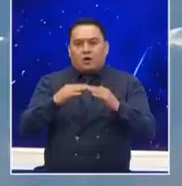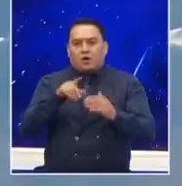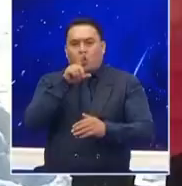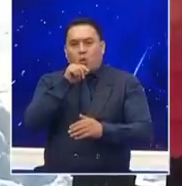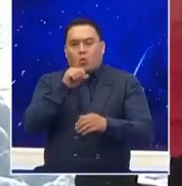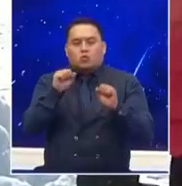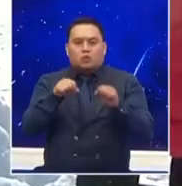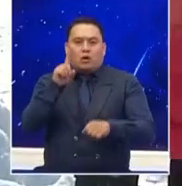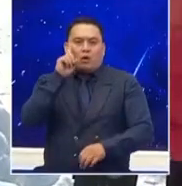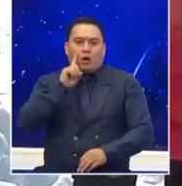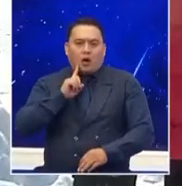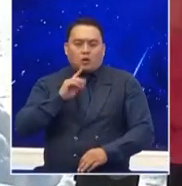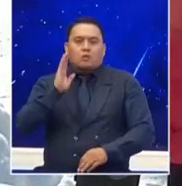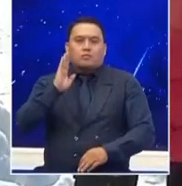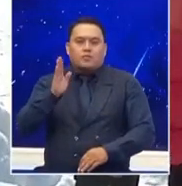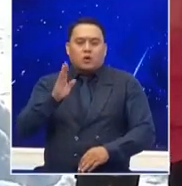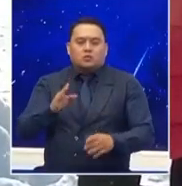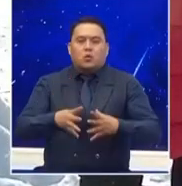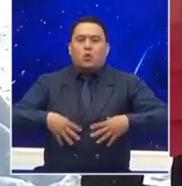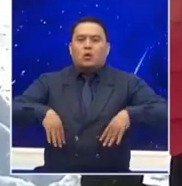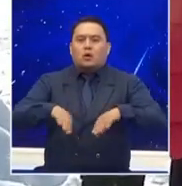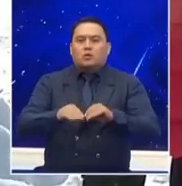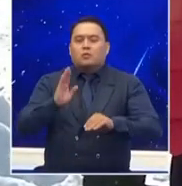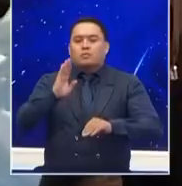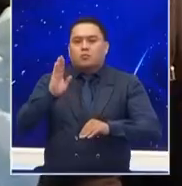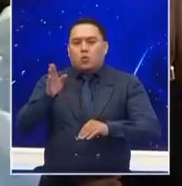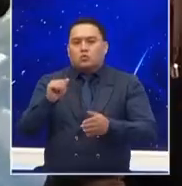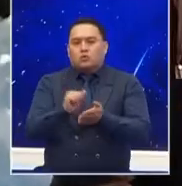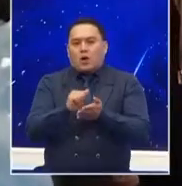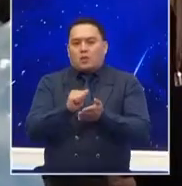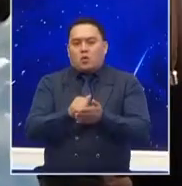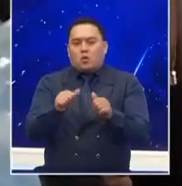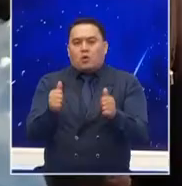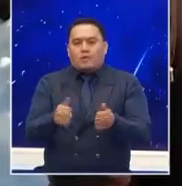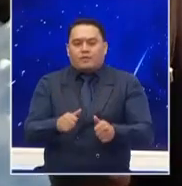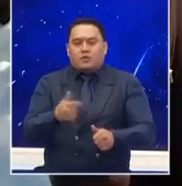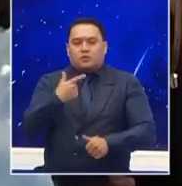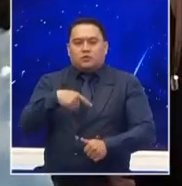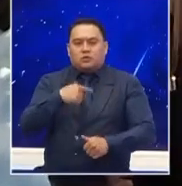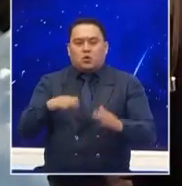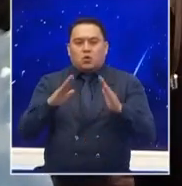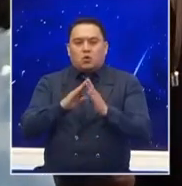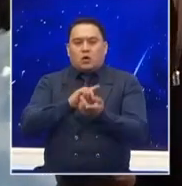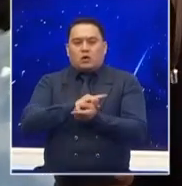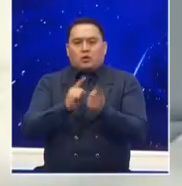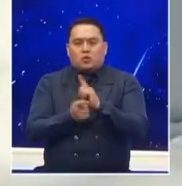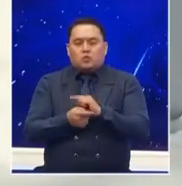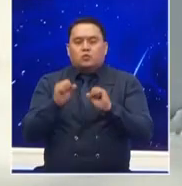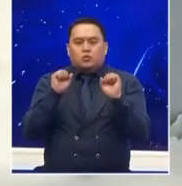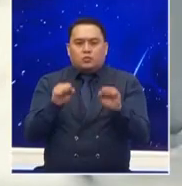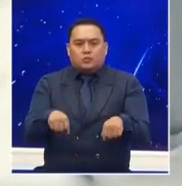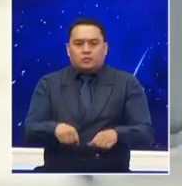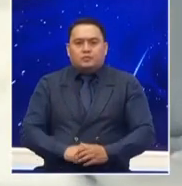өсіруге де қолайлы. Енді Алшанбаевтар отбасы алдағы күндері құжаттарын рәсімдеп, жеке меншік үйіне қоныс аударады. Қазір